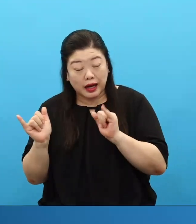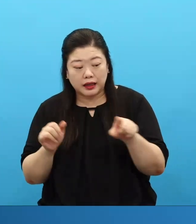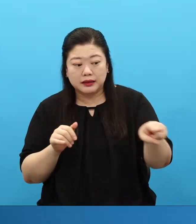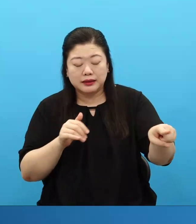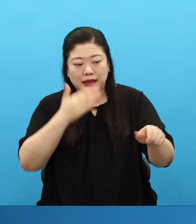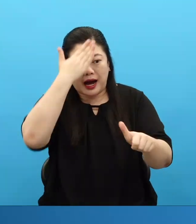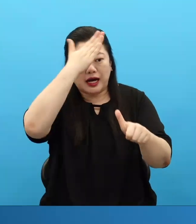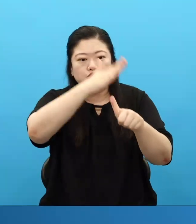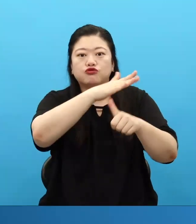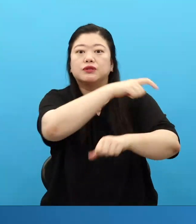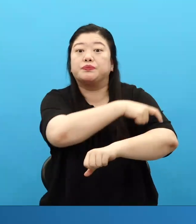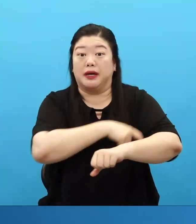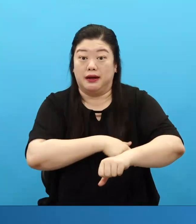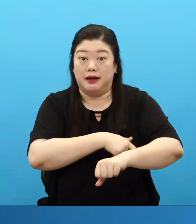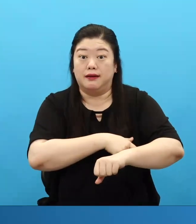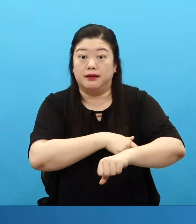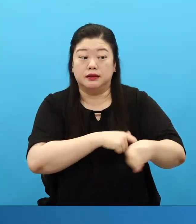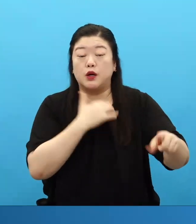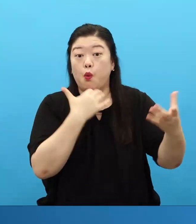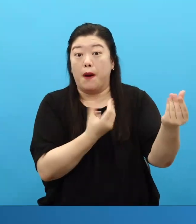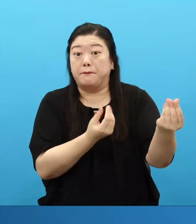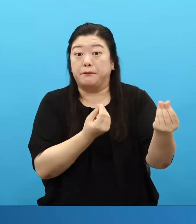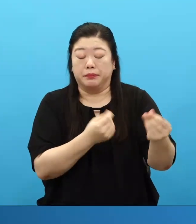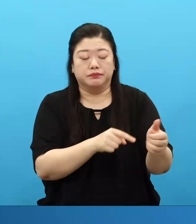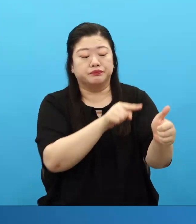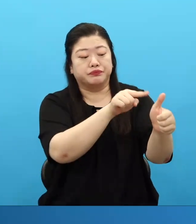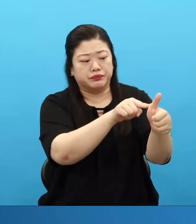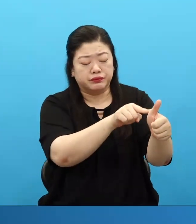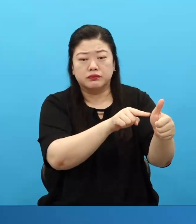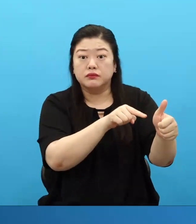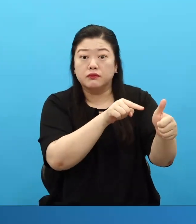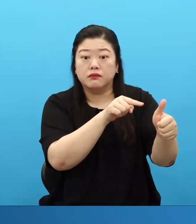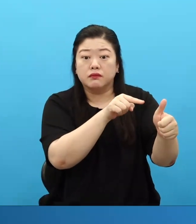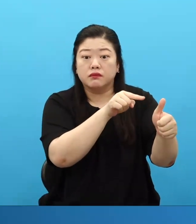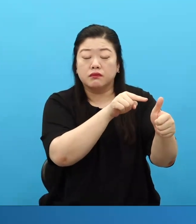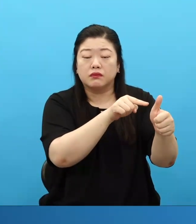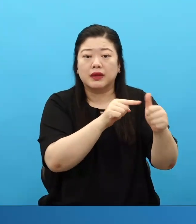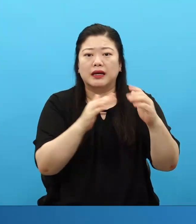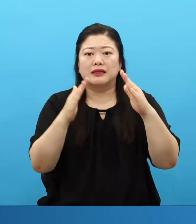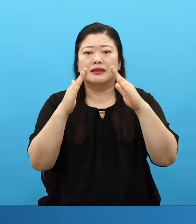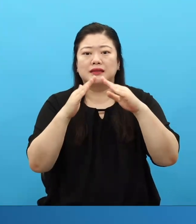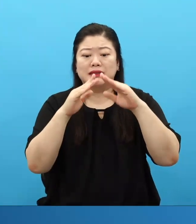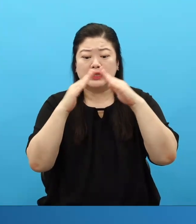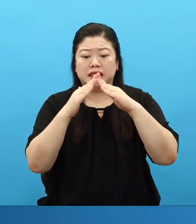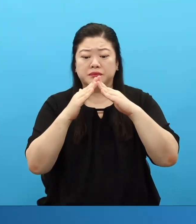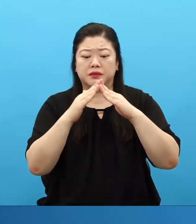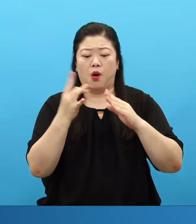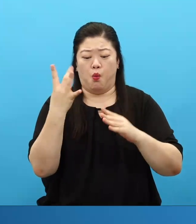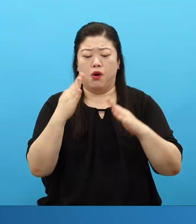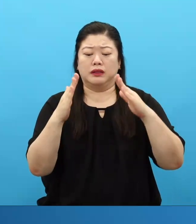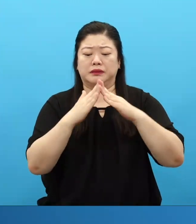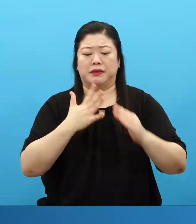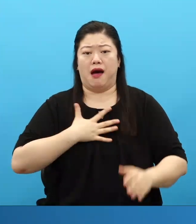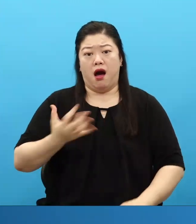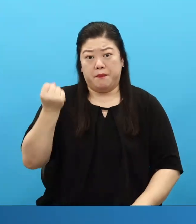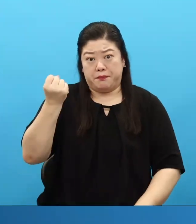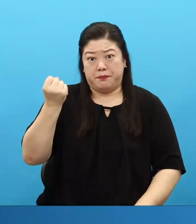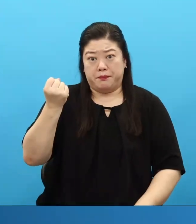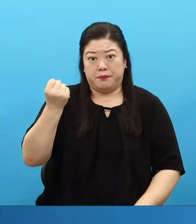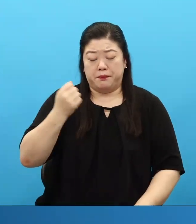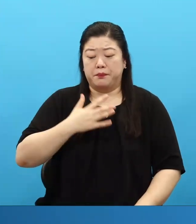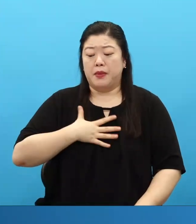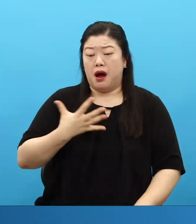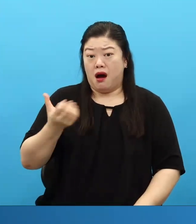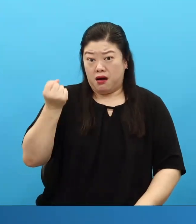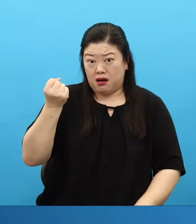집을 파는 겁니다. so he sold his house. 집을 팔고 달세로 갔어. He sold his house and he went rented out a place. 그러면 남 돈이